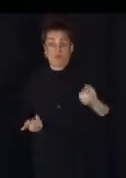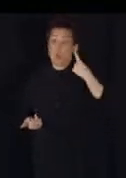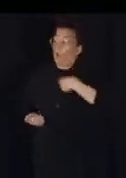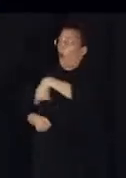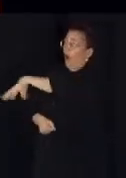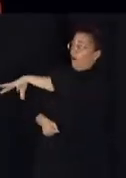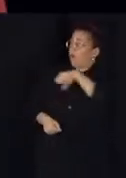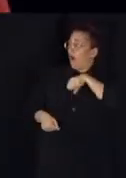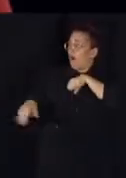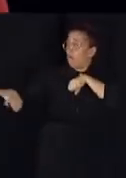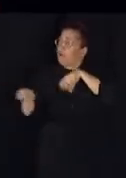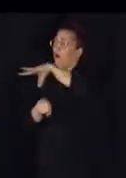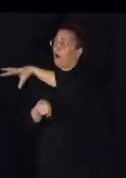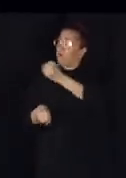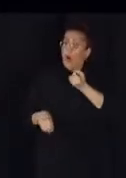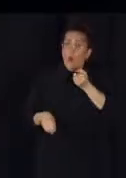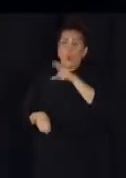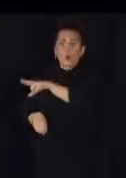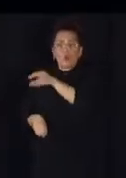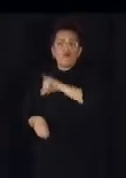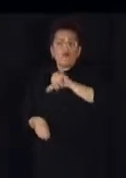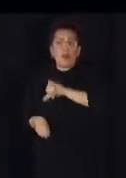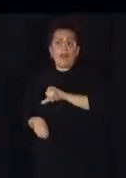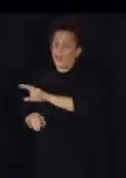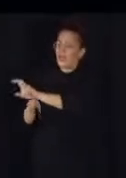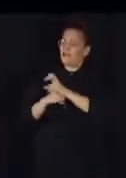terre-mère sans jamais devoir le rembourser.